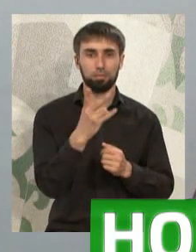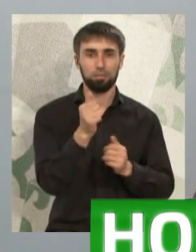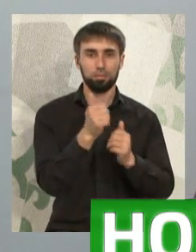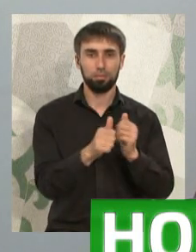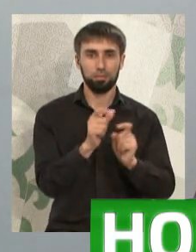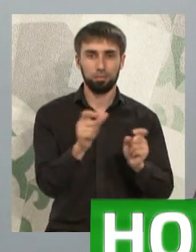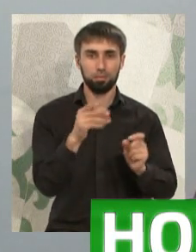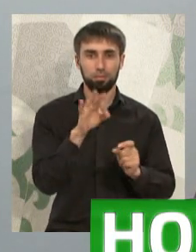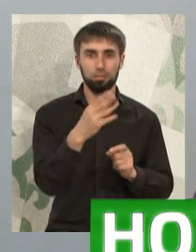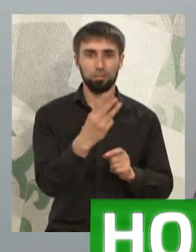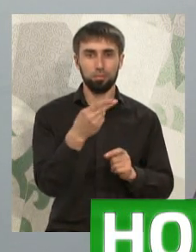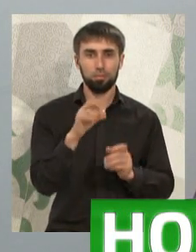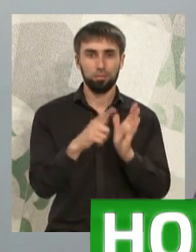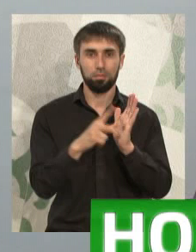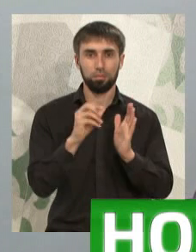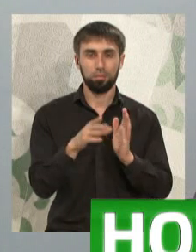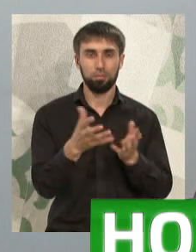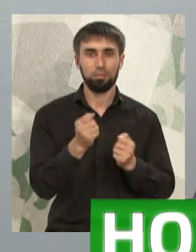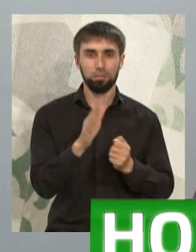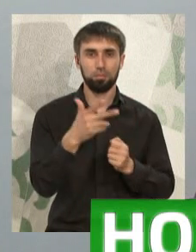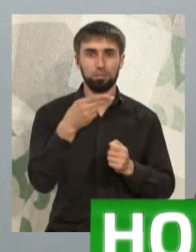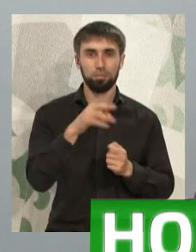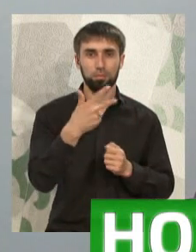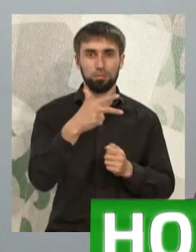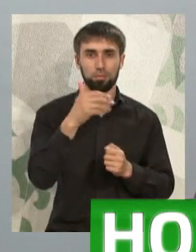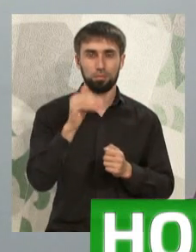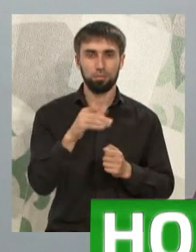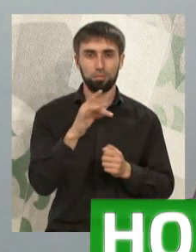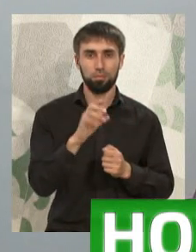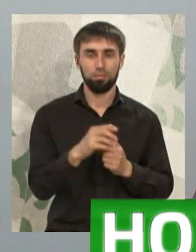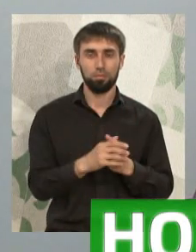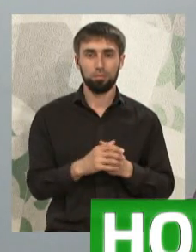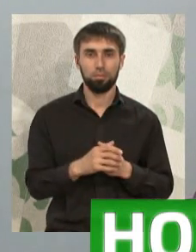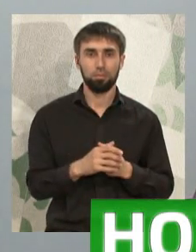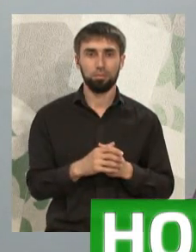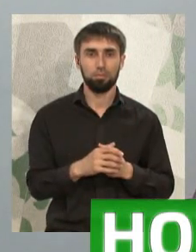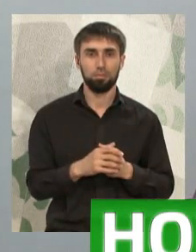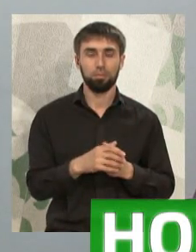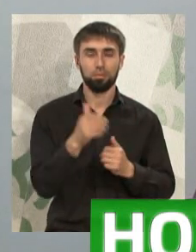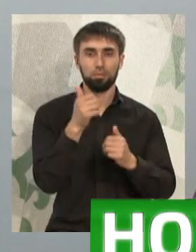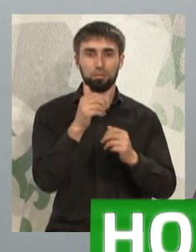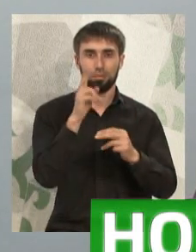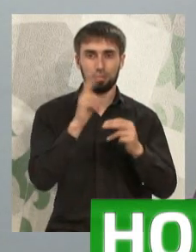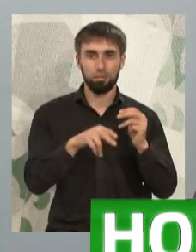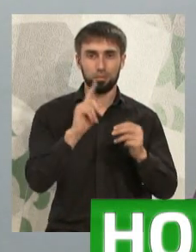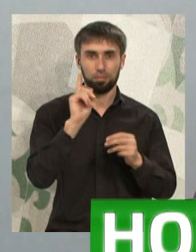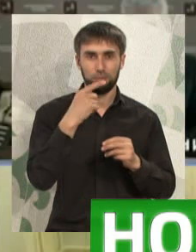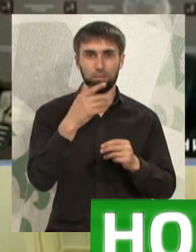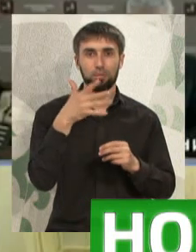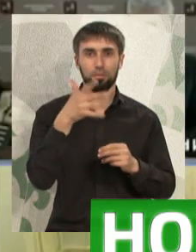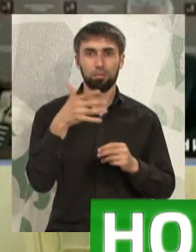в возрасте от 3 до 7 лет включительно получат по 30 781 рубль и далее до конца года по 5 123